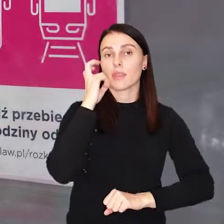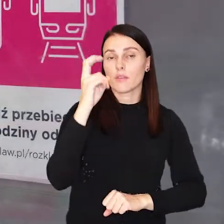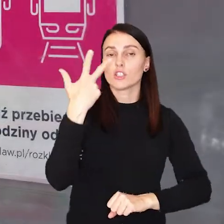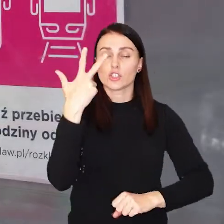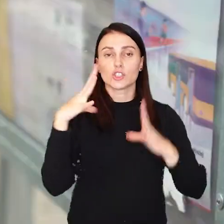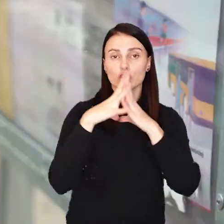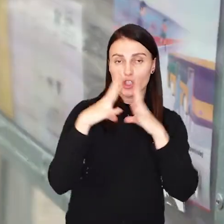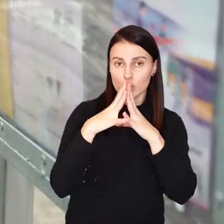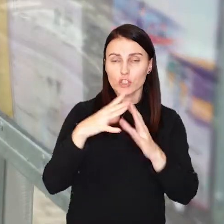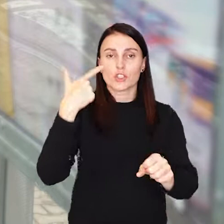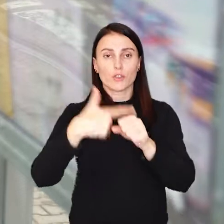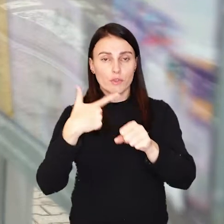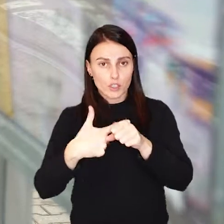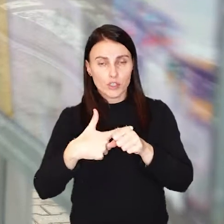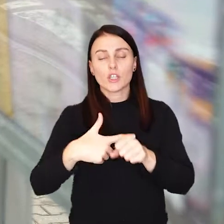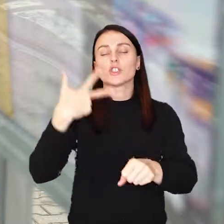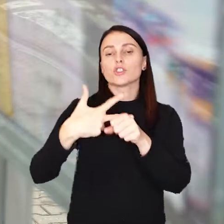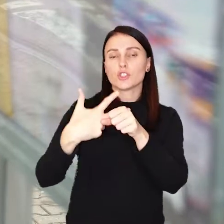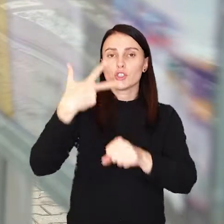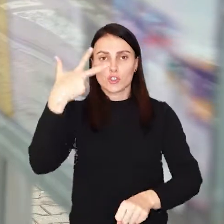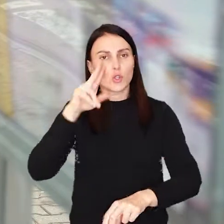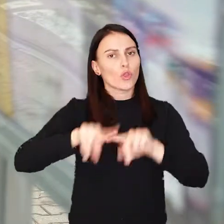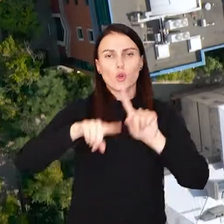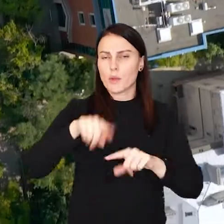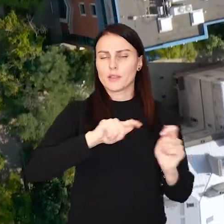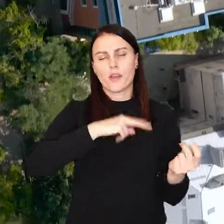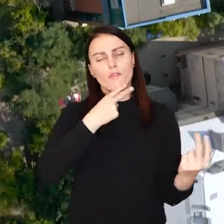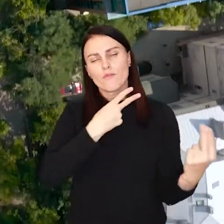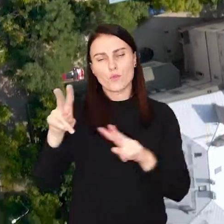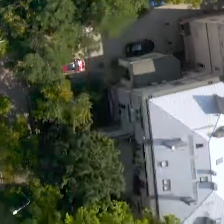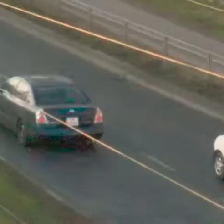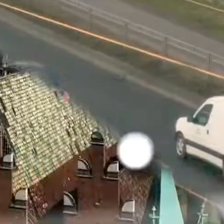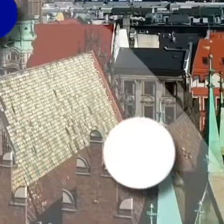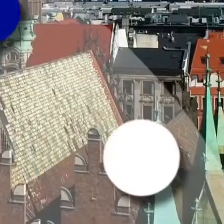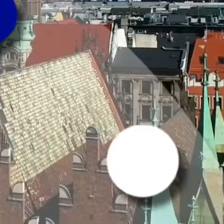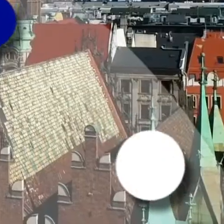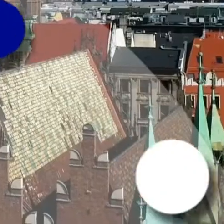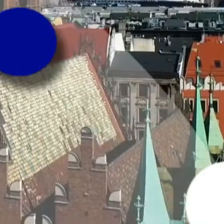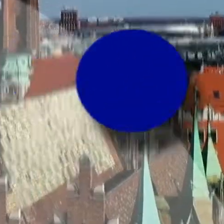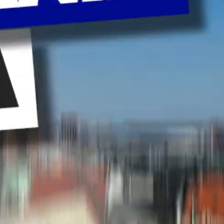3, 10, 20 i 33 wrócą na stałe trasy.